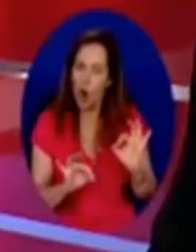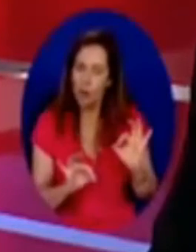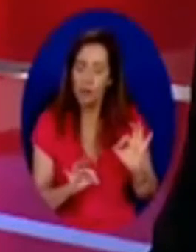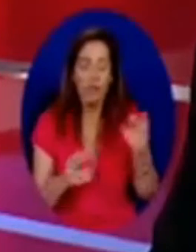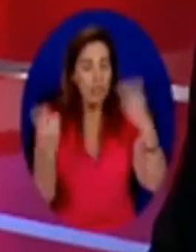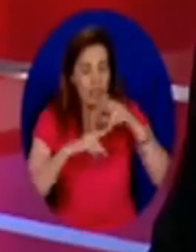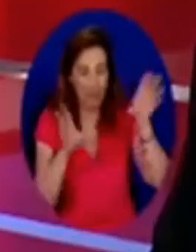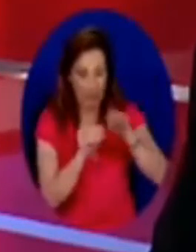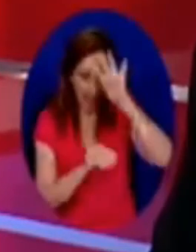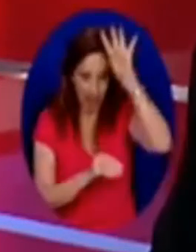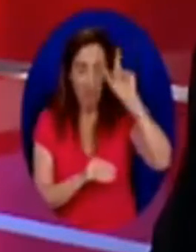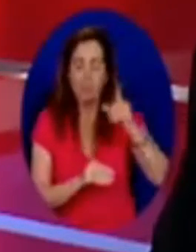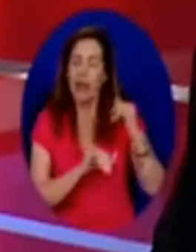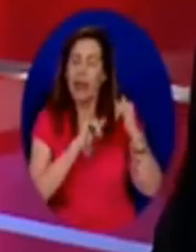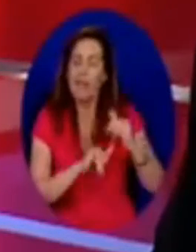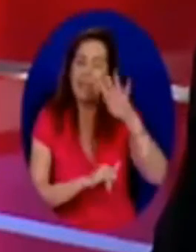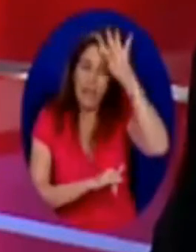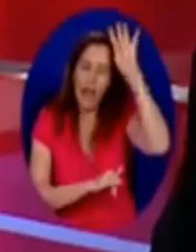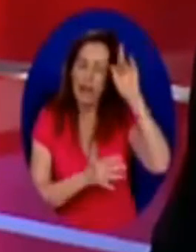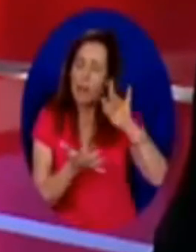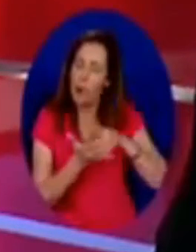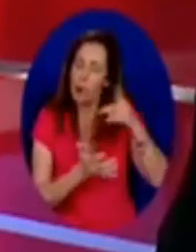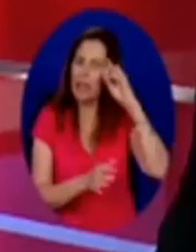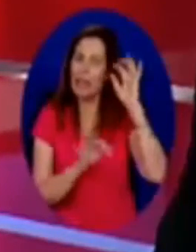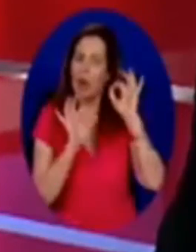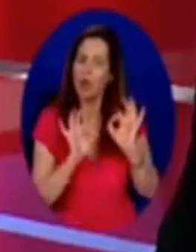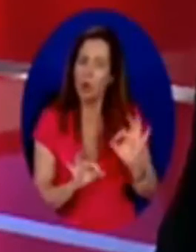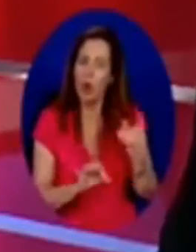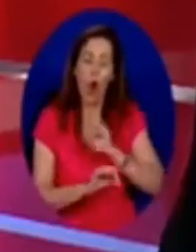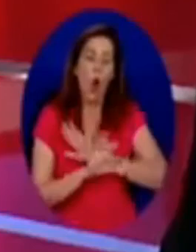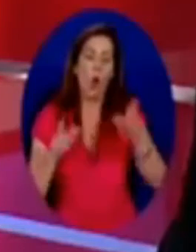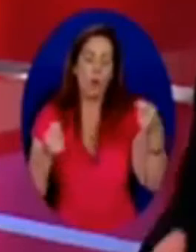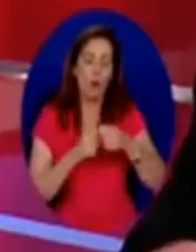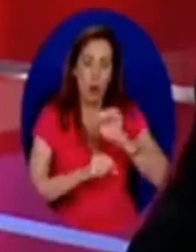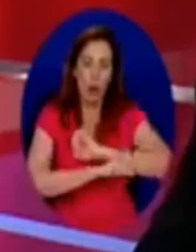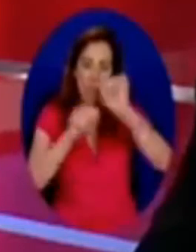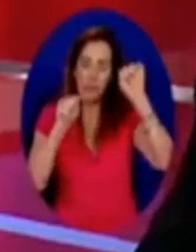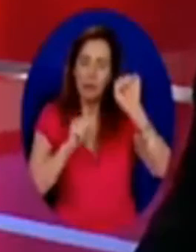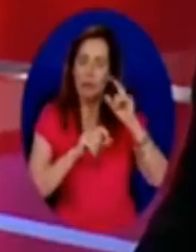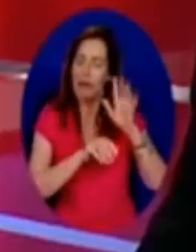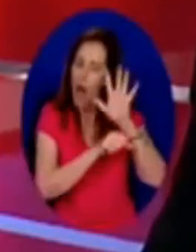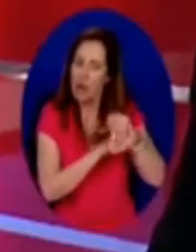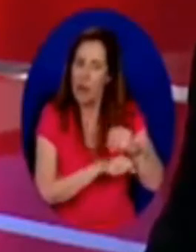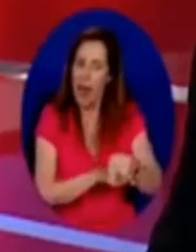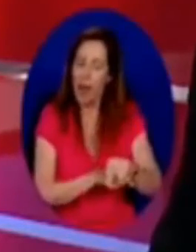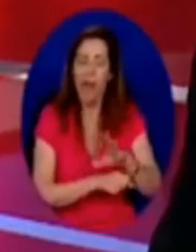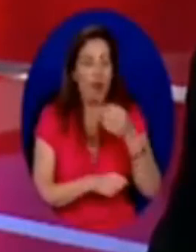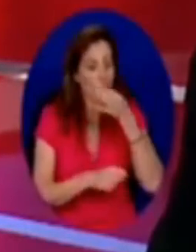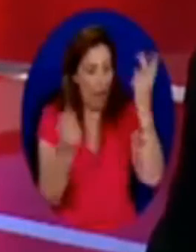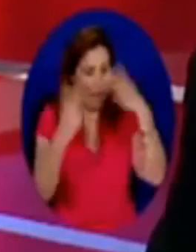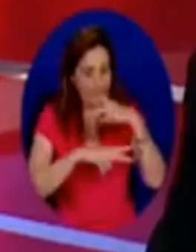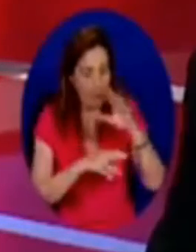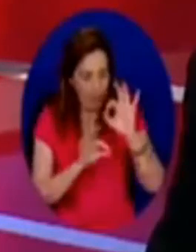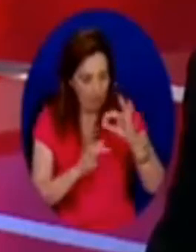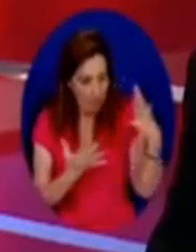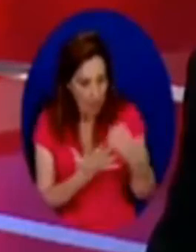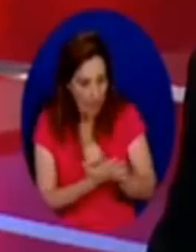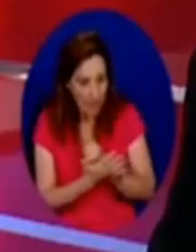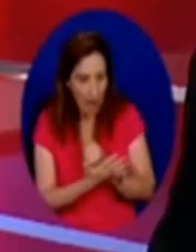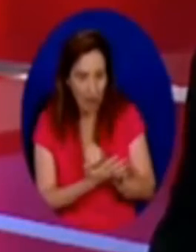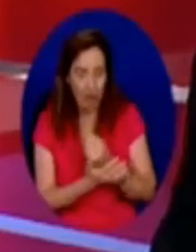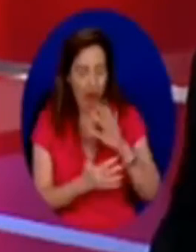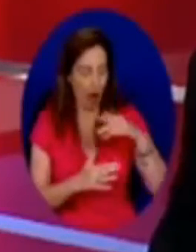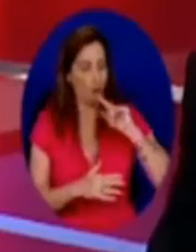שההסכם עשוי להביא את איראן לעמדות מתונות יותר לא רק בנושא הגרעין להקרין עליה האם ההסכם מממש את הציפיות האלה